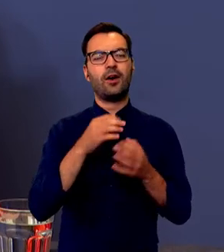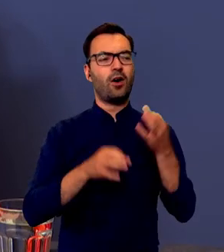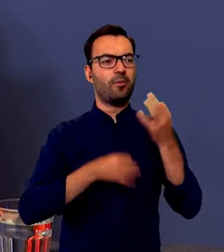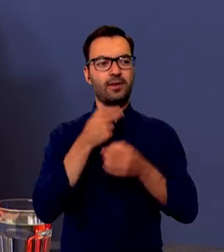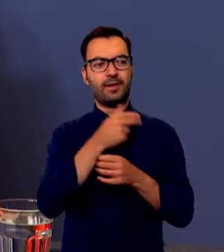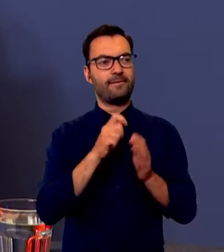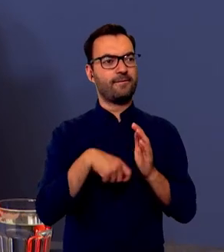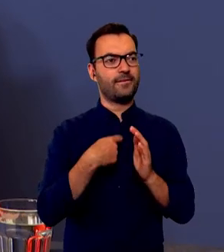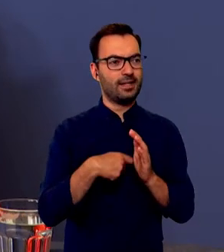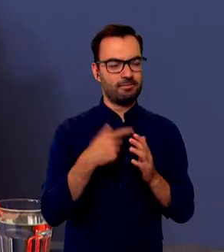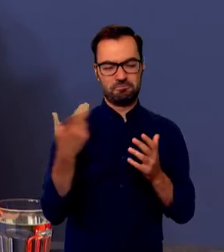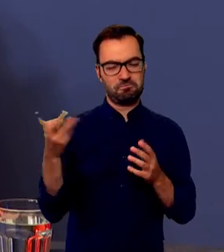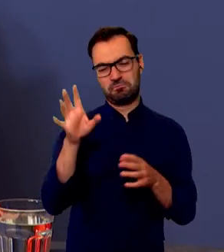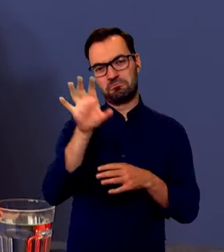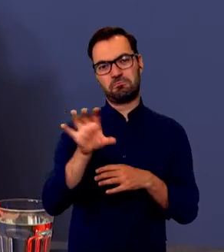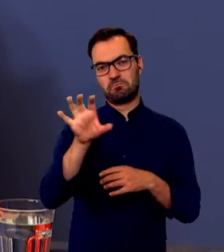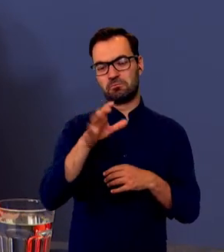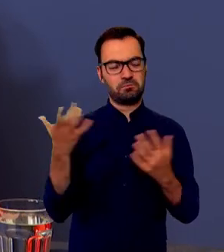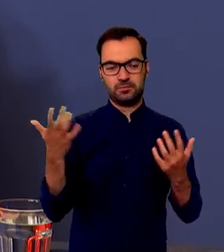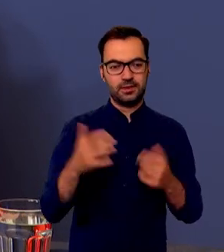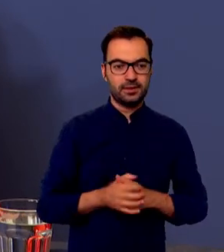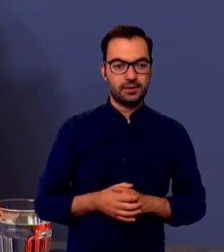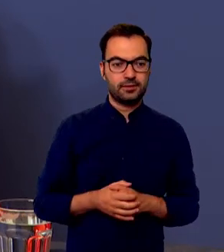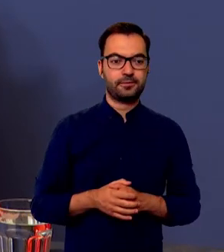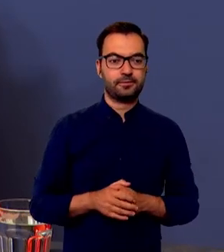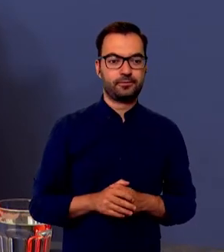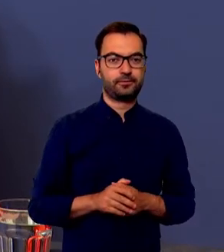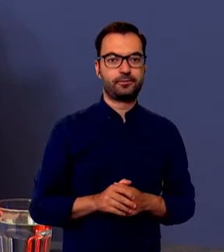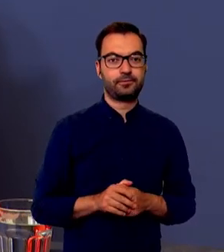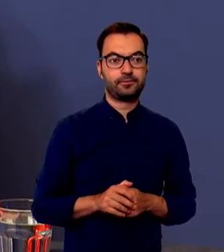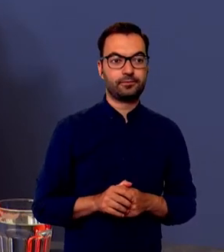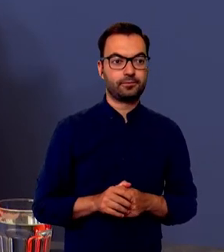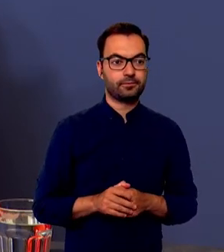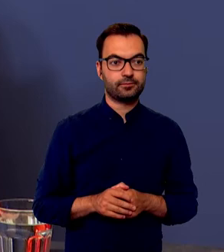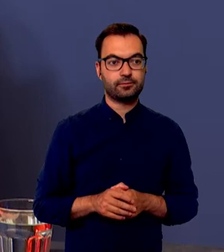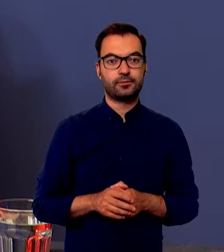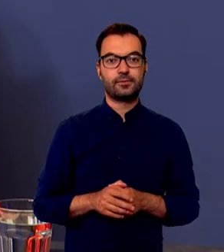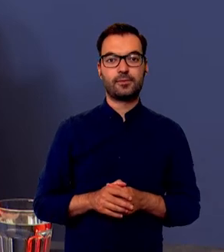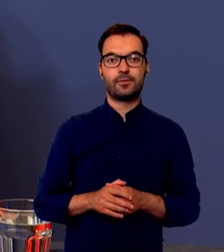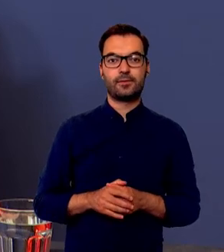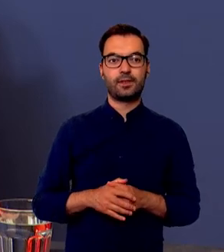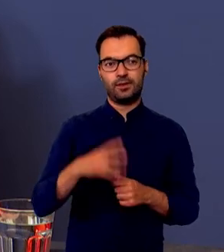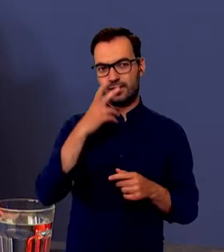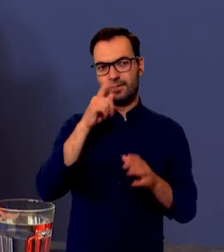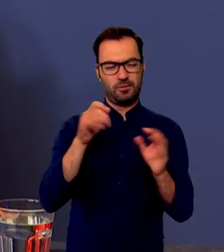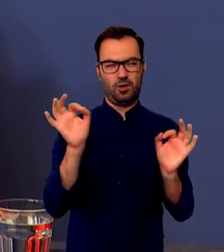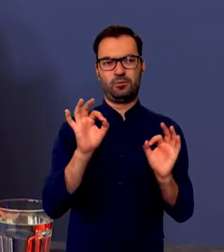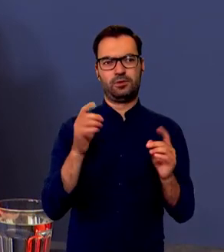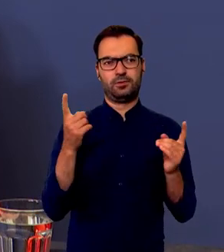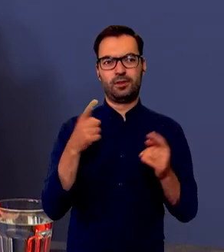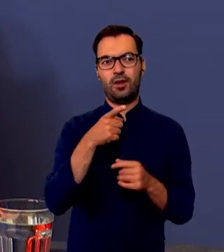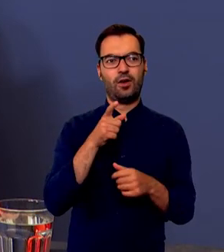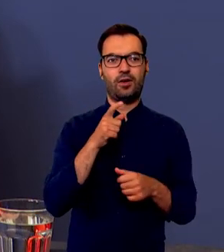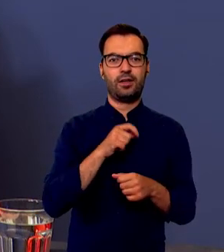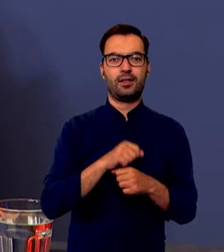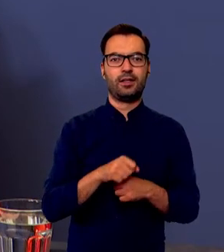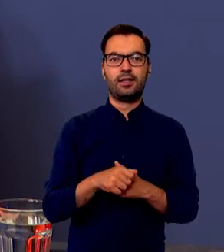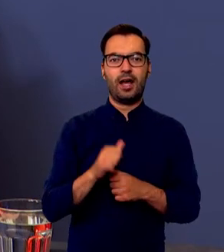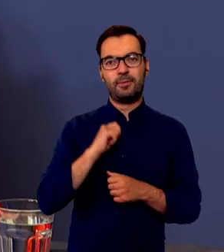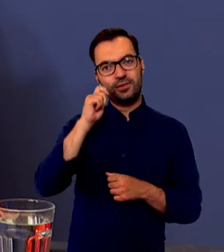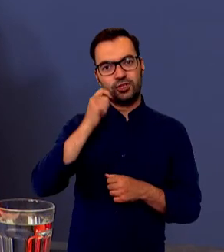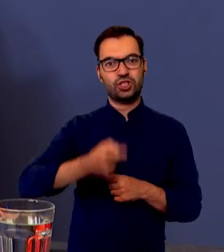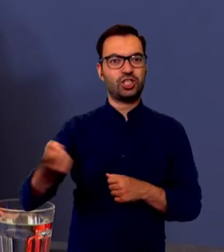który oglądacie, czy który widziałaś. Tam na tym filmie pokazane są, tak jak mówisz, straszne rzeczy. On nie jest po to, żeby